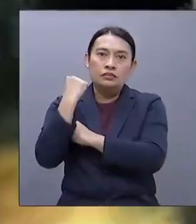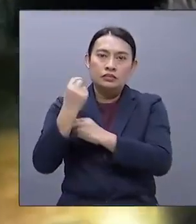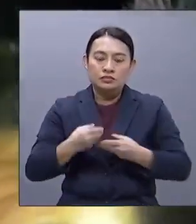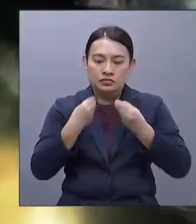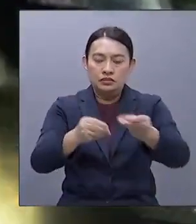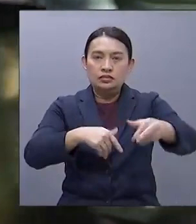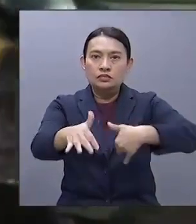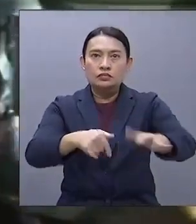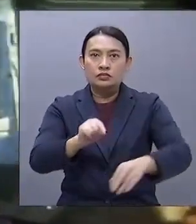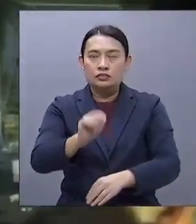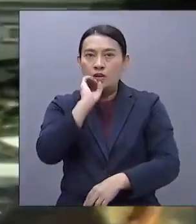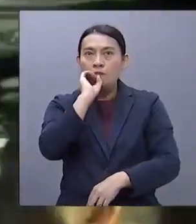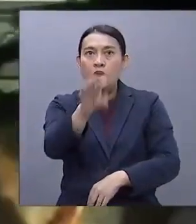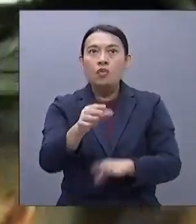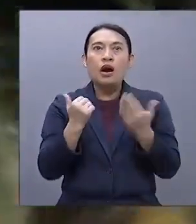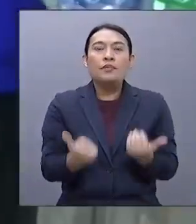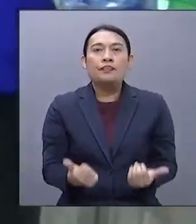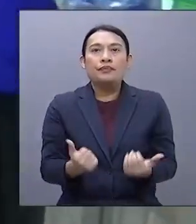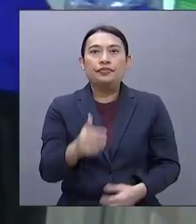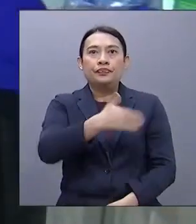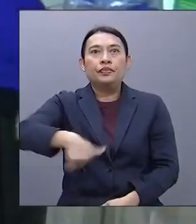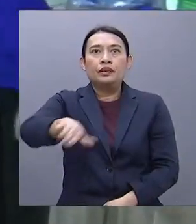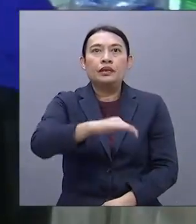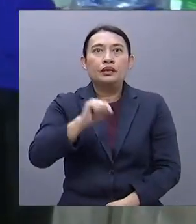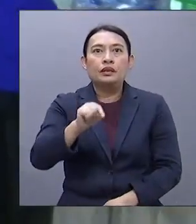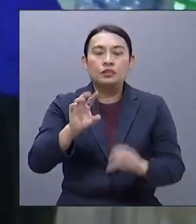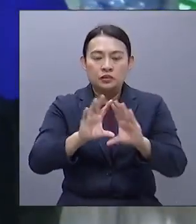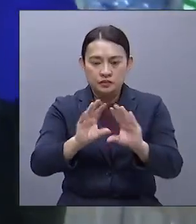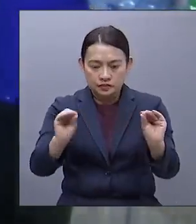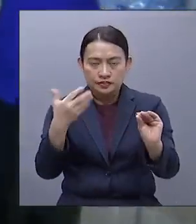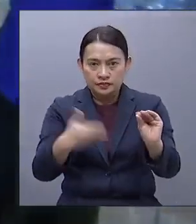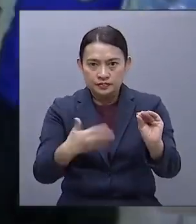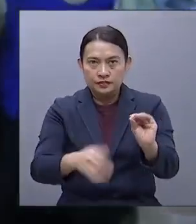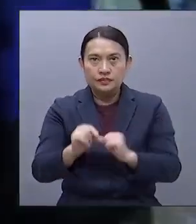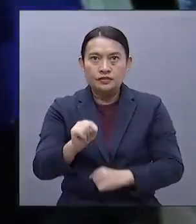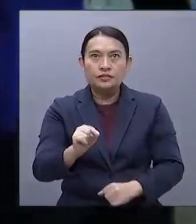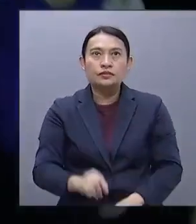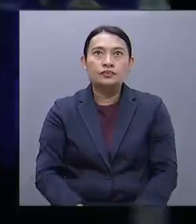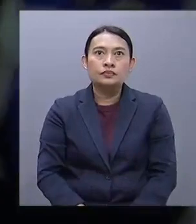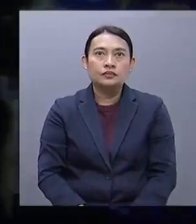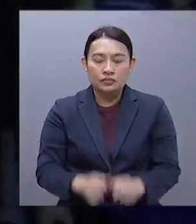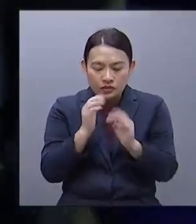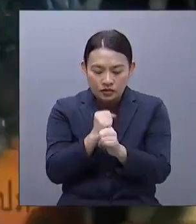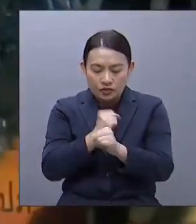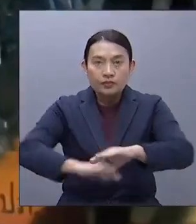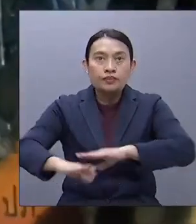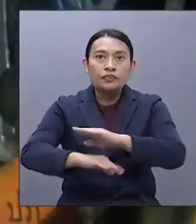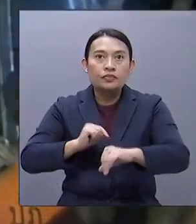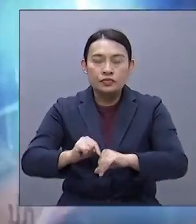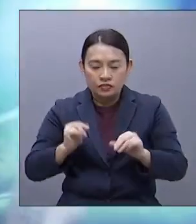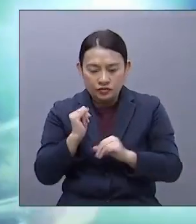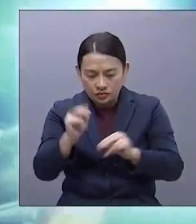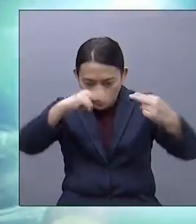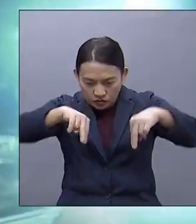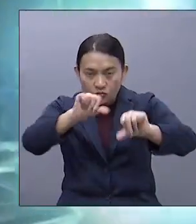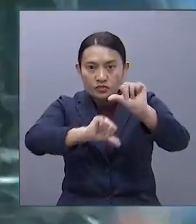เปิดเผยนะครับว่าขณะนี้สถานการณ์ทั้งหมดได้คลี่คลายลงแล้วครับซึ่งภายหลังเกิดเหตุนะครับเจ้าหน้าที่พิสูจน์หลักฐานได้เข้ามาสำรวจทางวิทยาศ